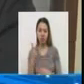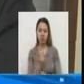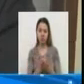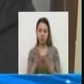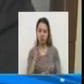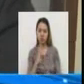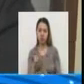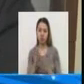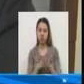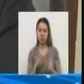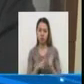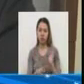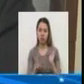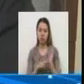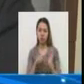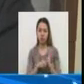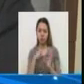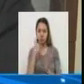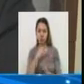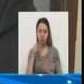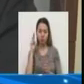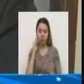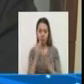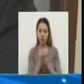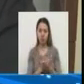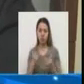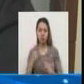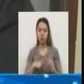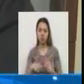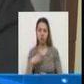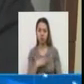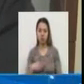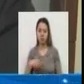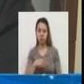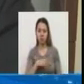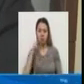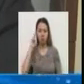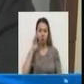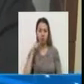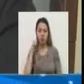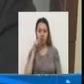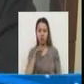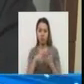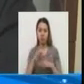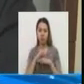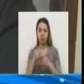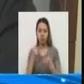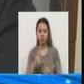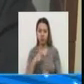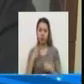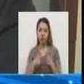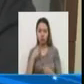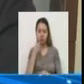отыр. Яғни 1976 адамды оқыту жоспарланған. Сондай-ақ бизнес негіздері бойынша оқу курстары әр ауданда жүргізілмек. Былтырғы және